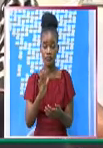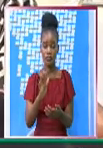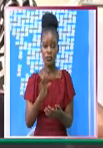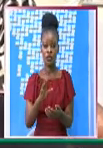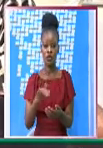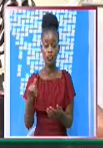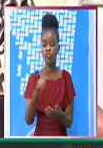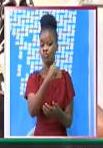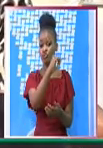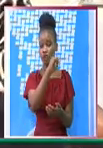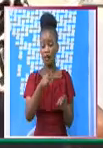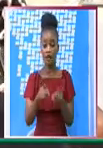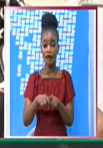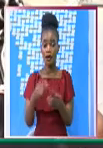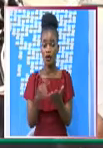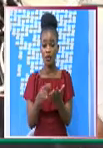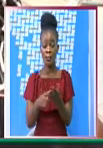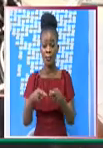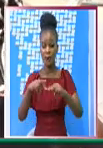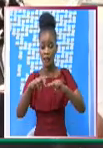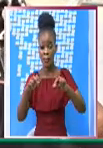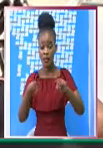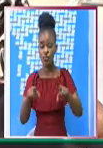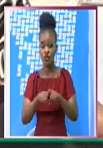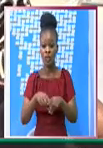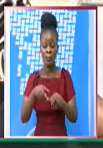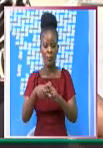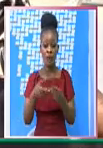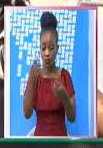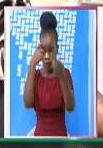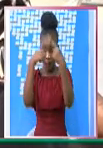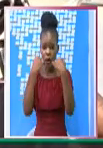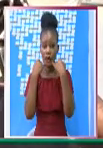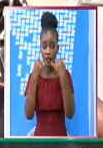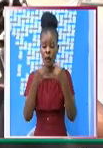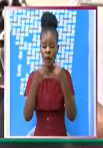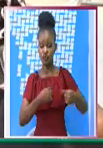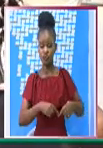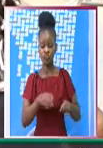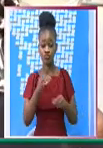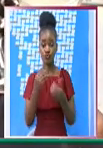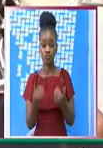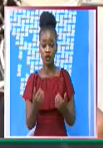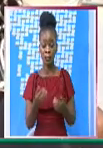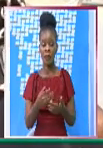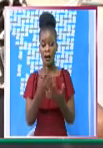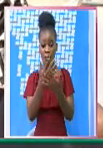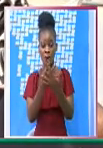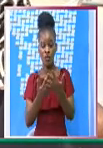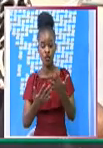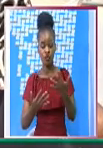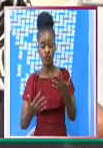emambuka ya Uganda okunoonya specialized technology ekola ku kansa nti omusaayi guli